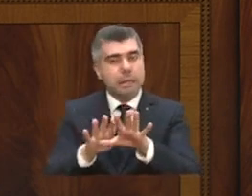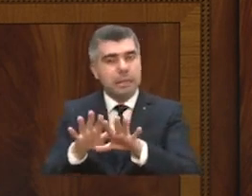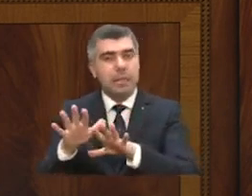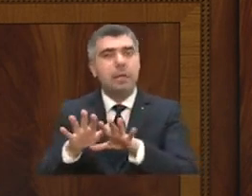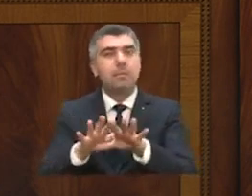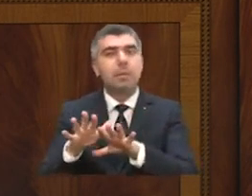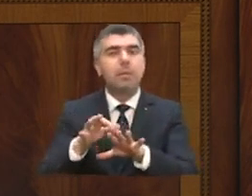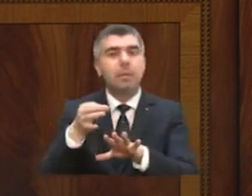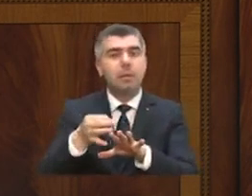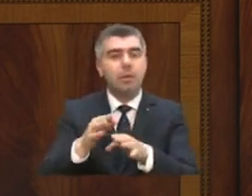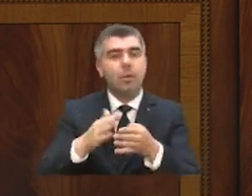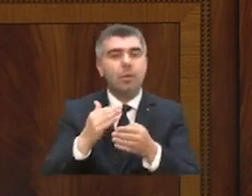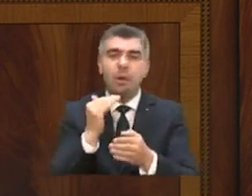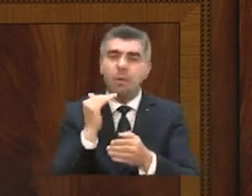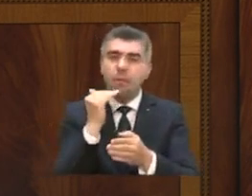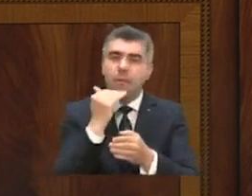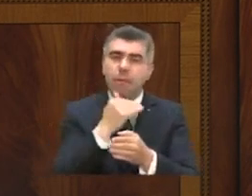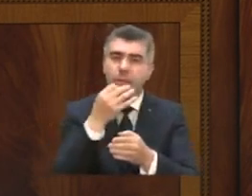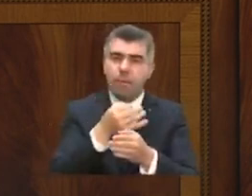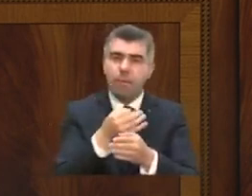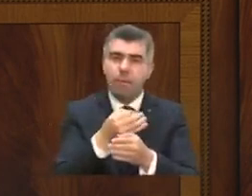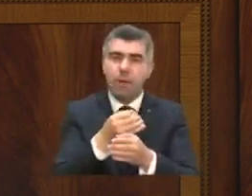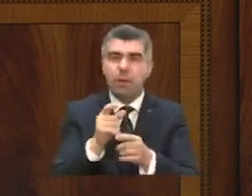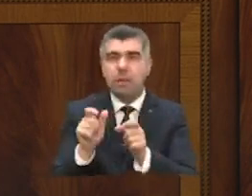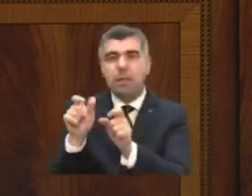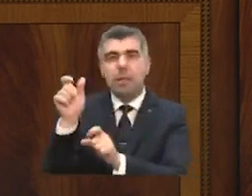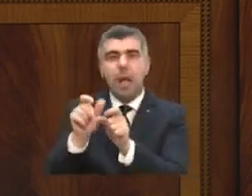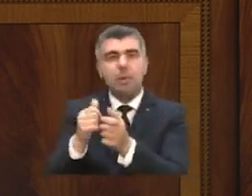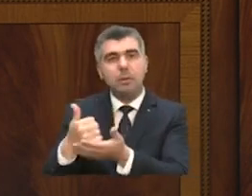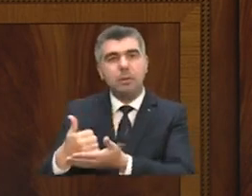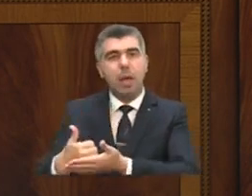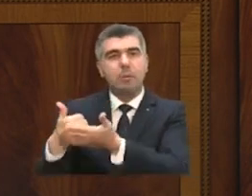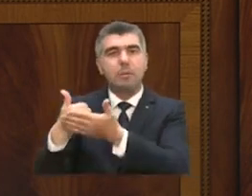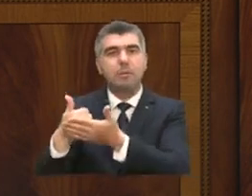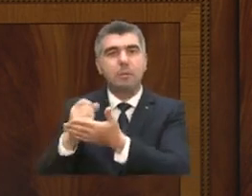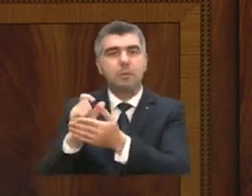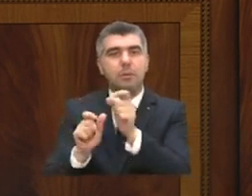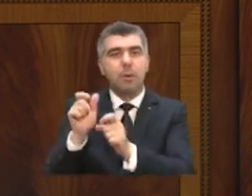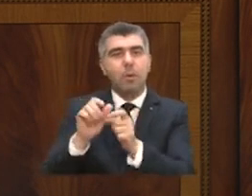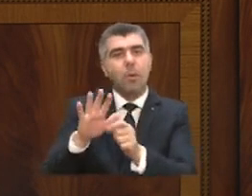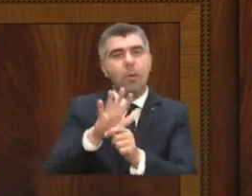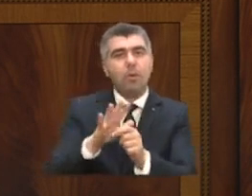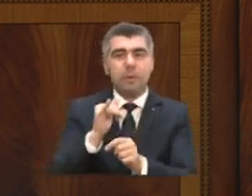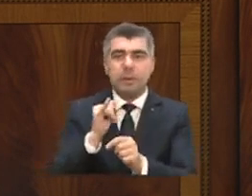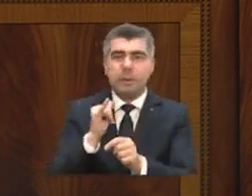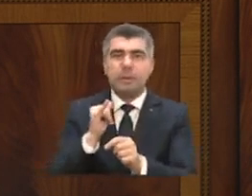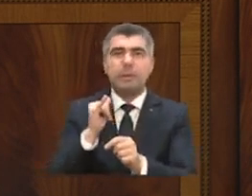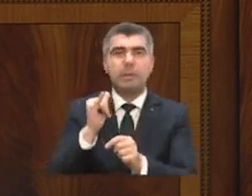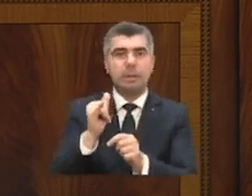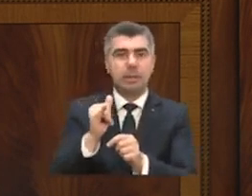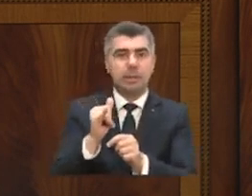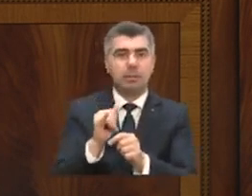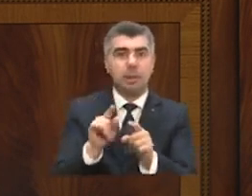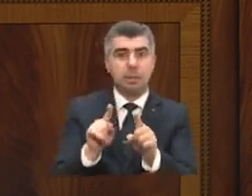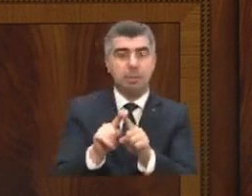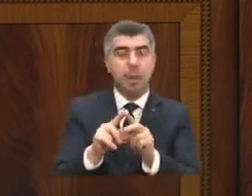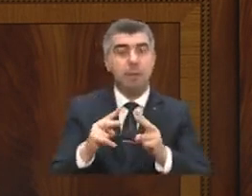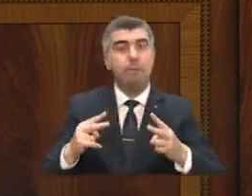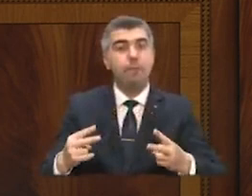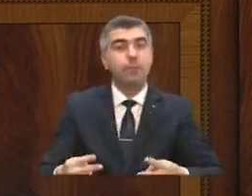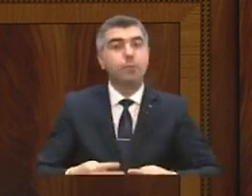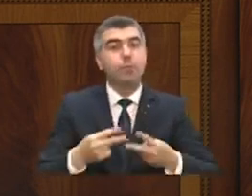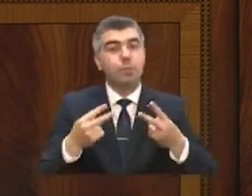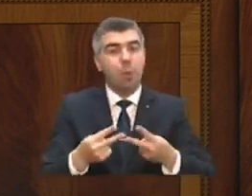عمومية مستعجلة لحماية القدرة الشرائية للمواطنين وضمان تزويد الأسواق